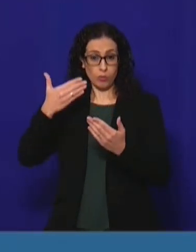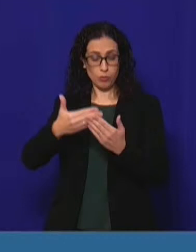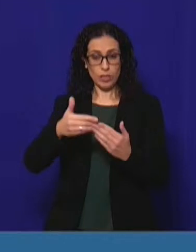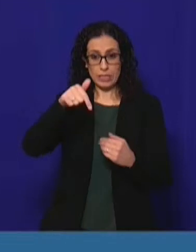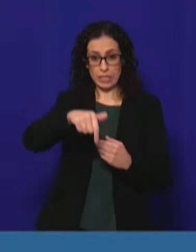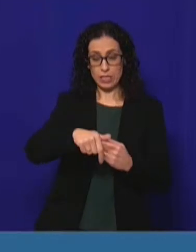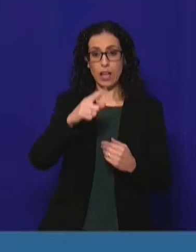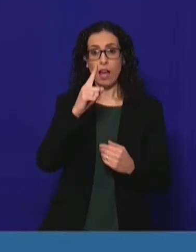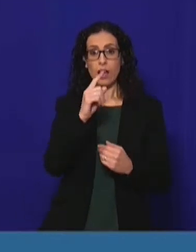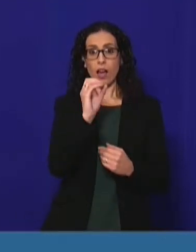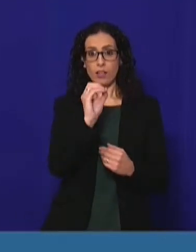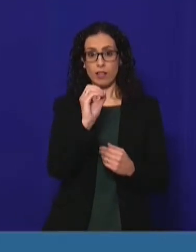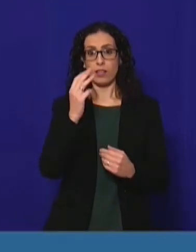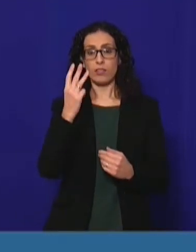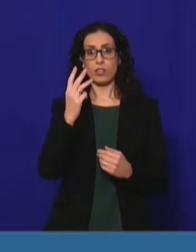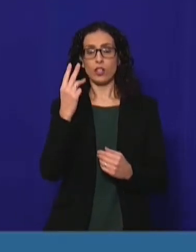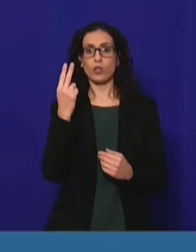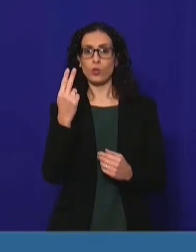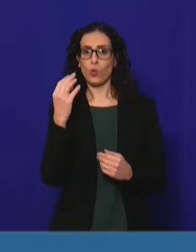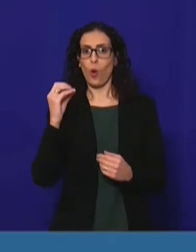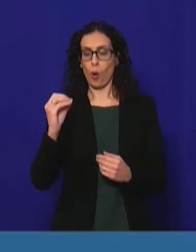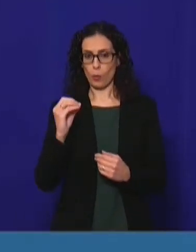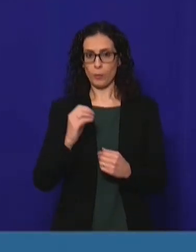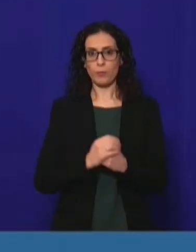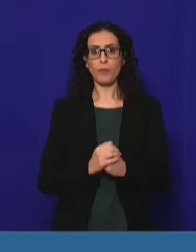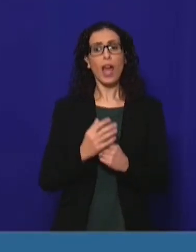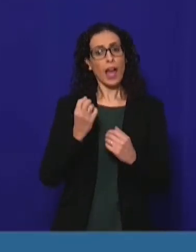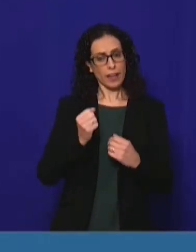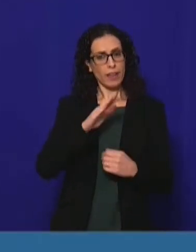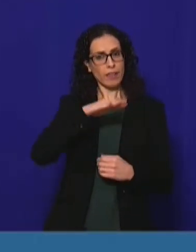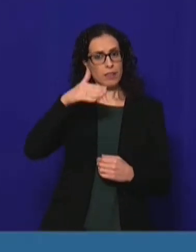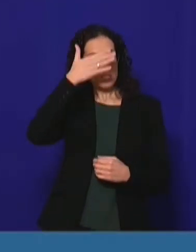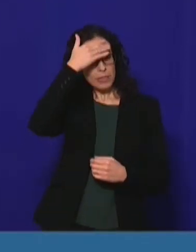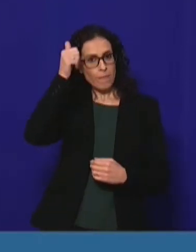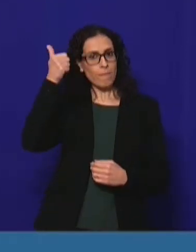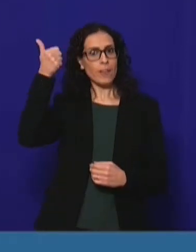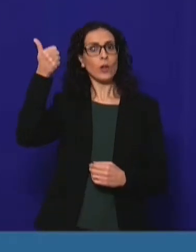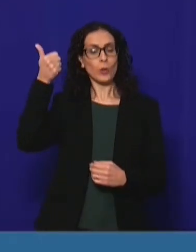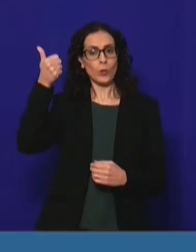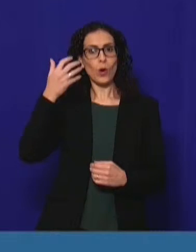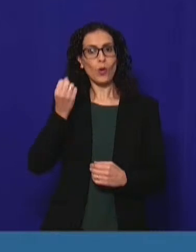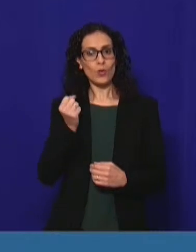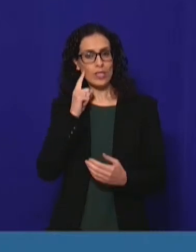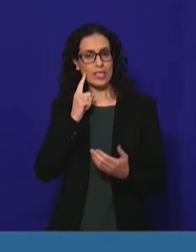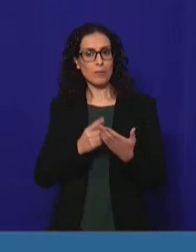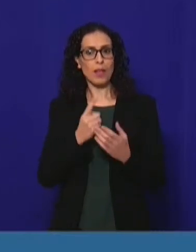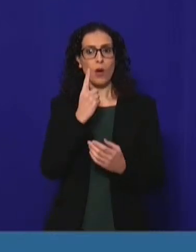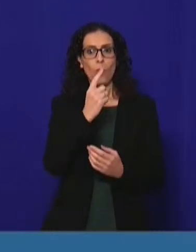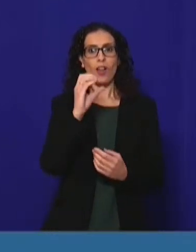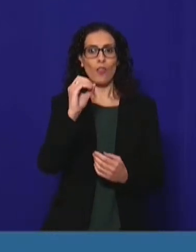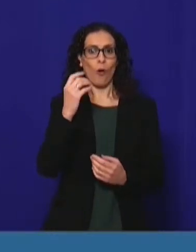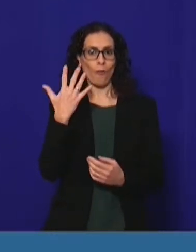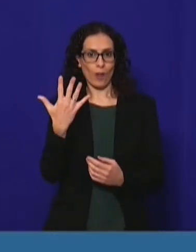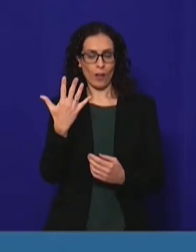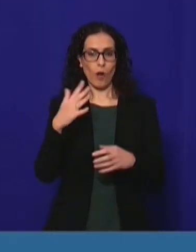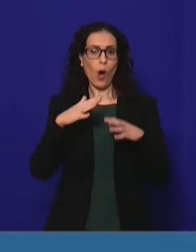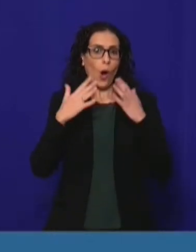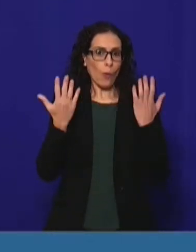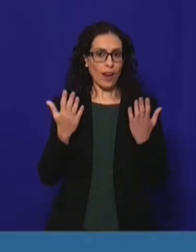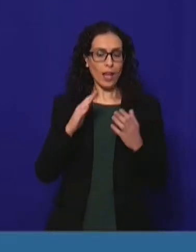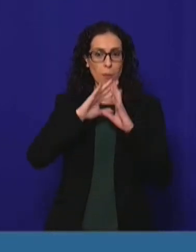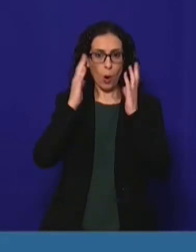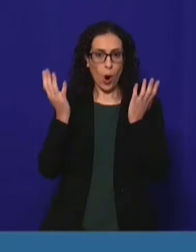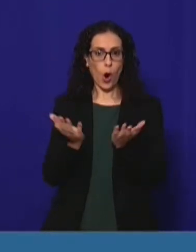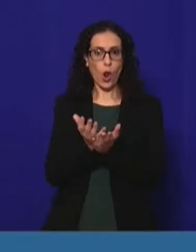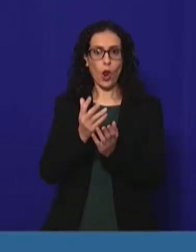10,320. Kellna wkoll numru ta' nies li fiequ u hemmhekk kellna 105 u allura t-total ta' każijiet li fiequ kien